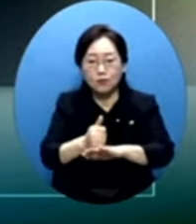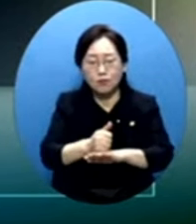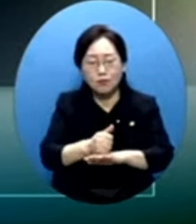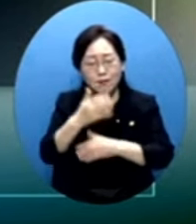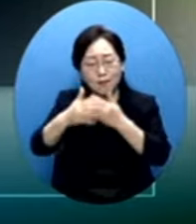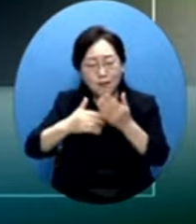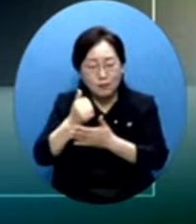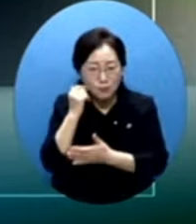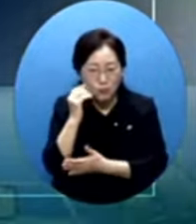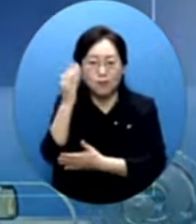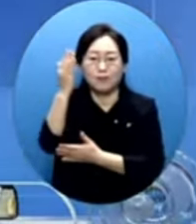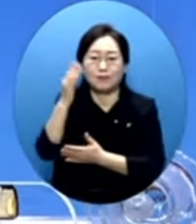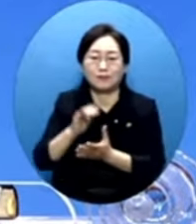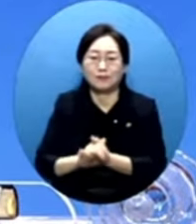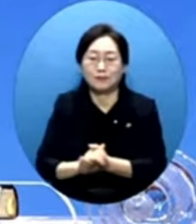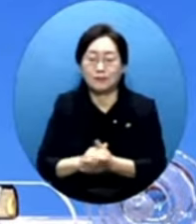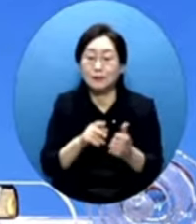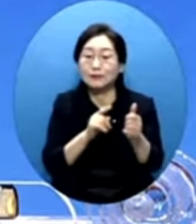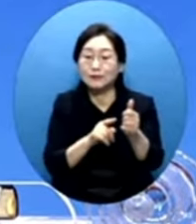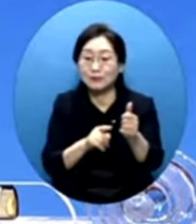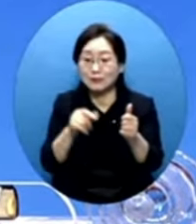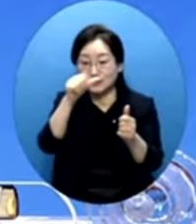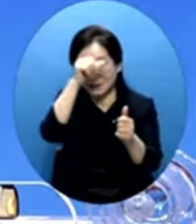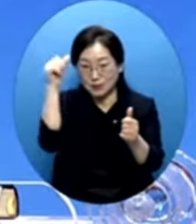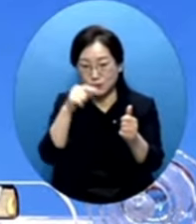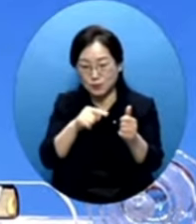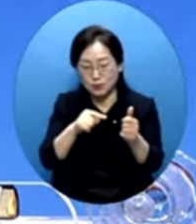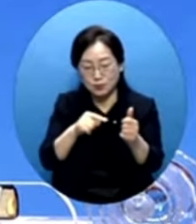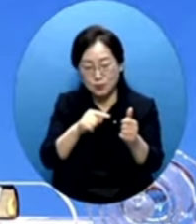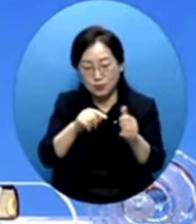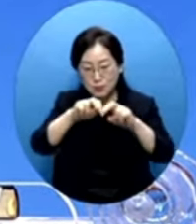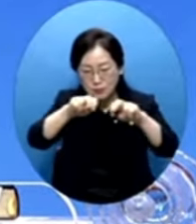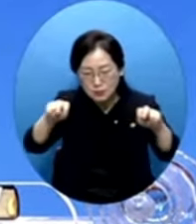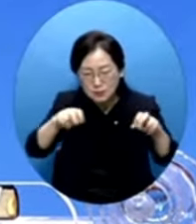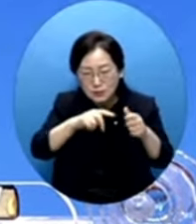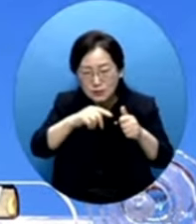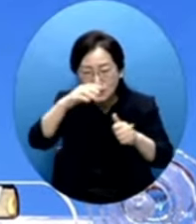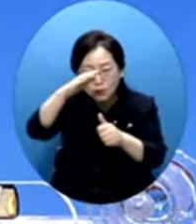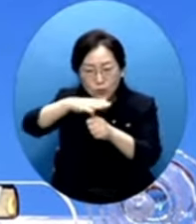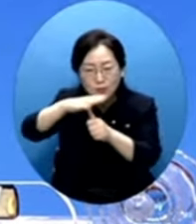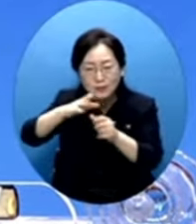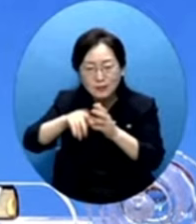있는데 그의 어린시절은 고난의